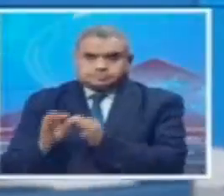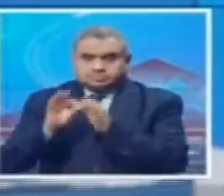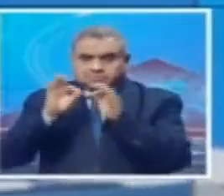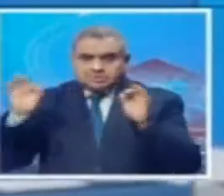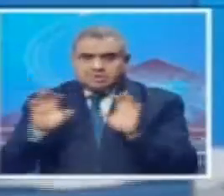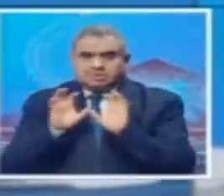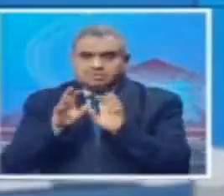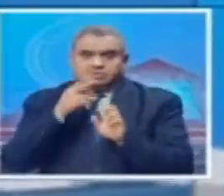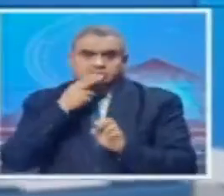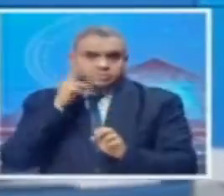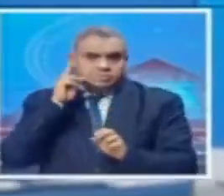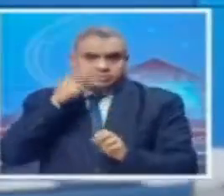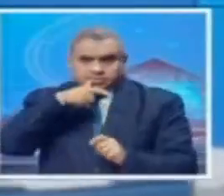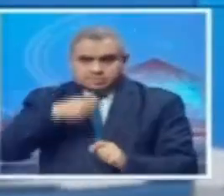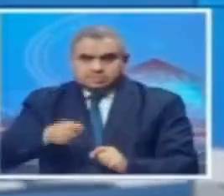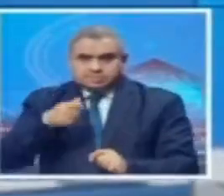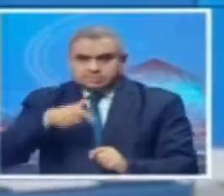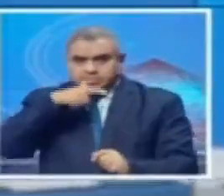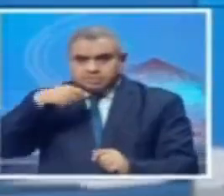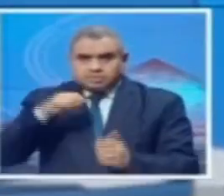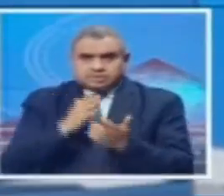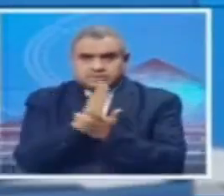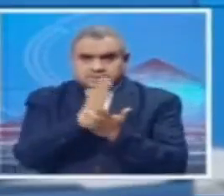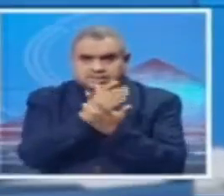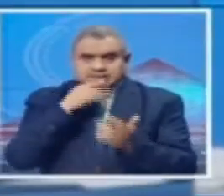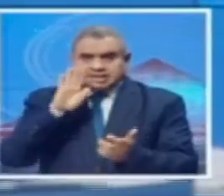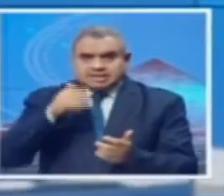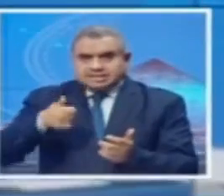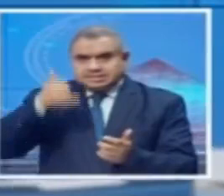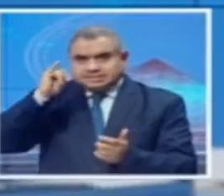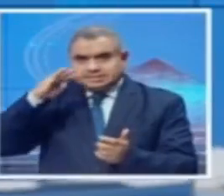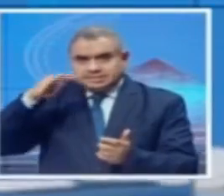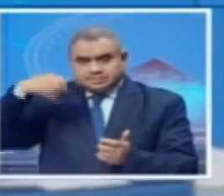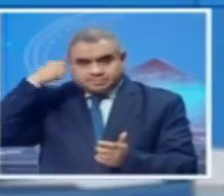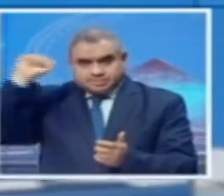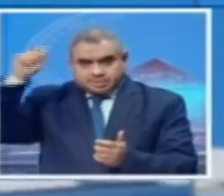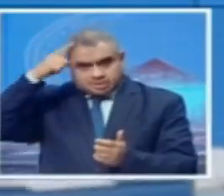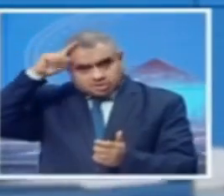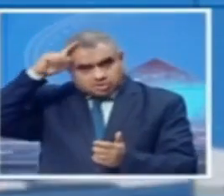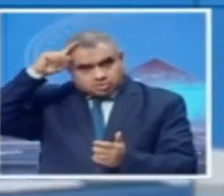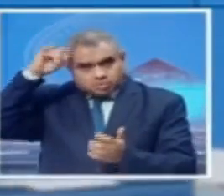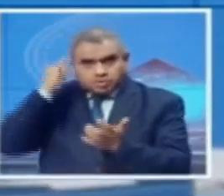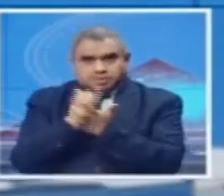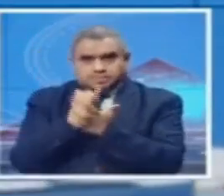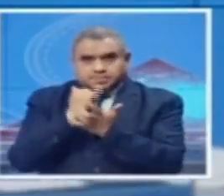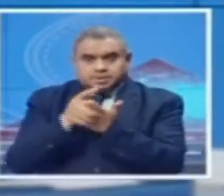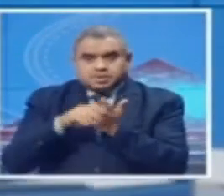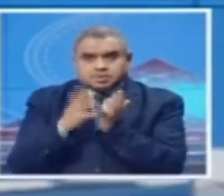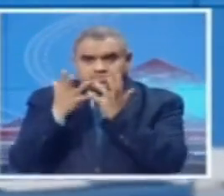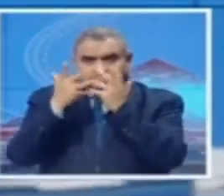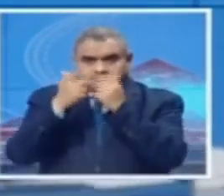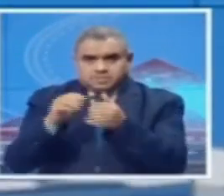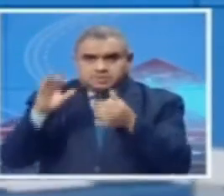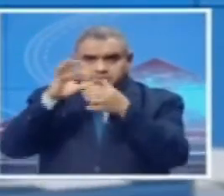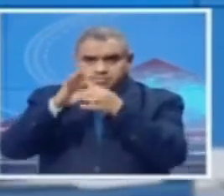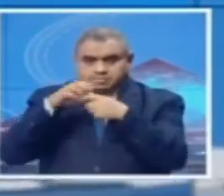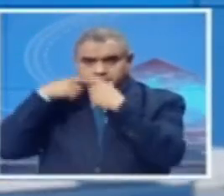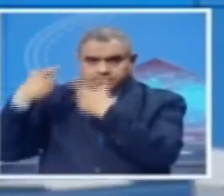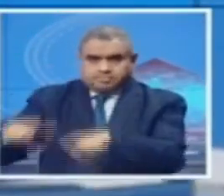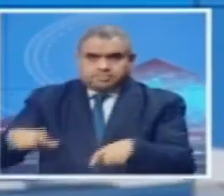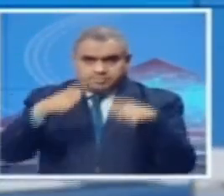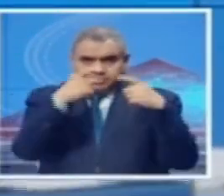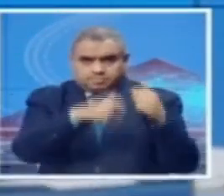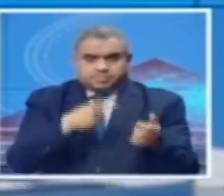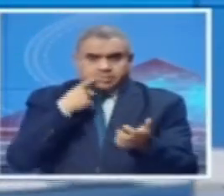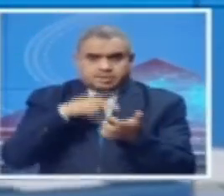تفاصيل النشرة. أكد وزير الخارجية سامح شكري ووزير التجارة والخارجية المجري بيتر سيارتو عمق علاقات التعاون التي